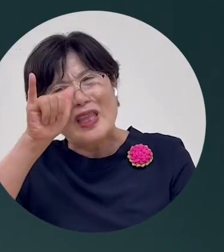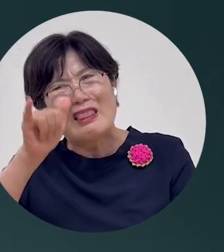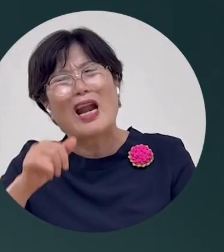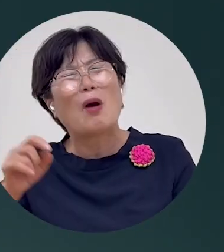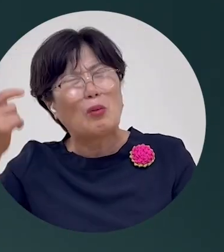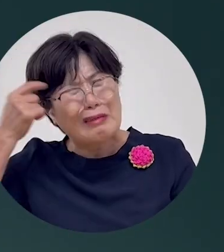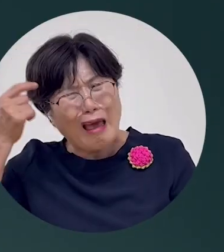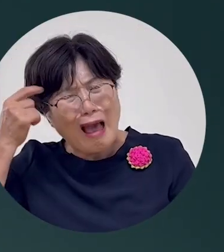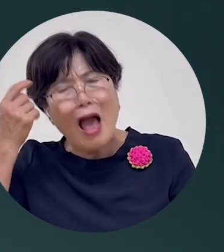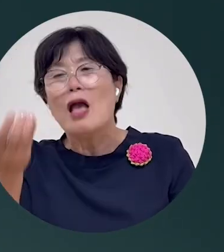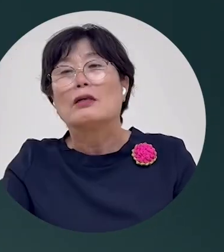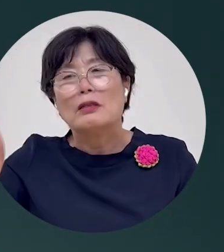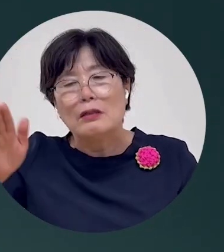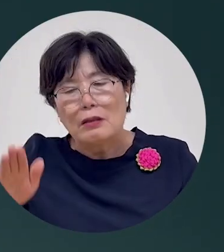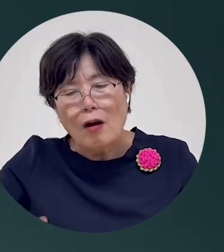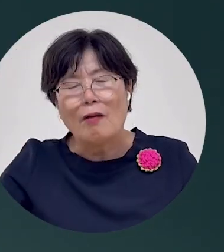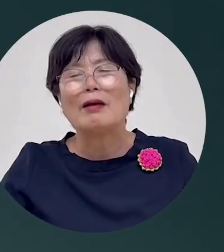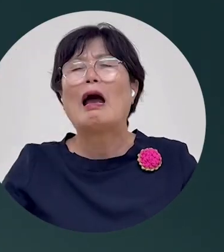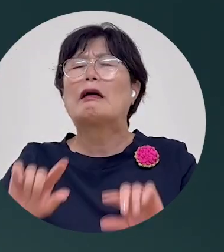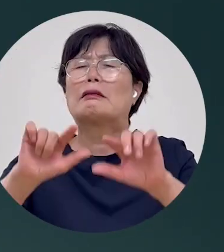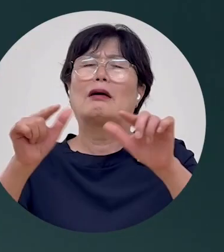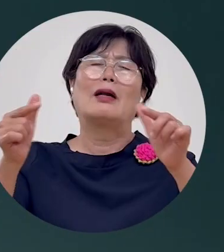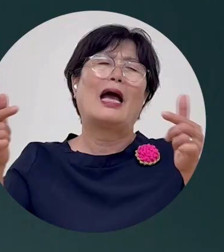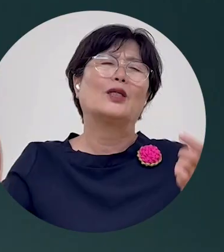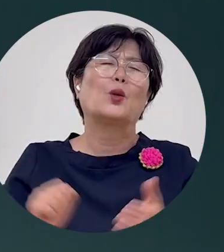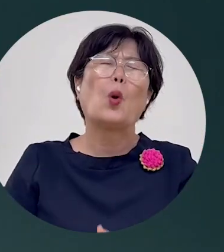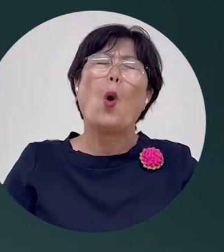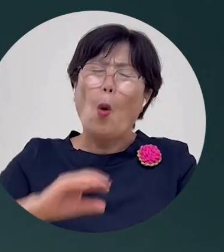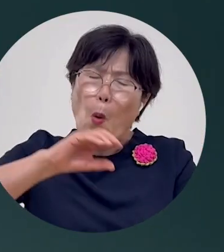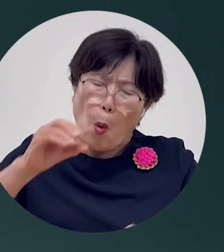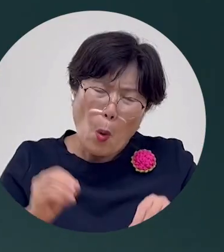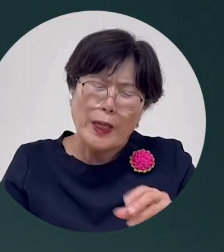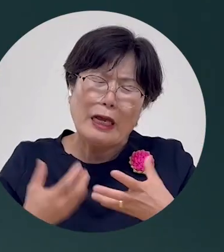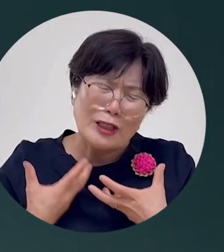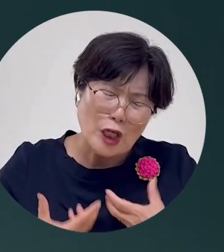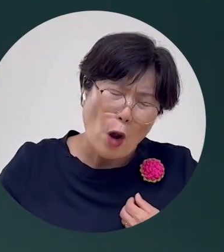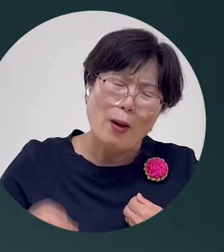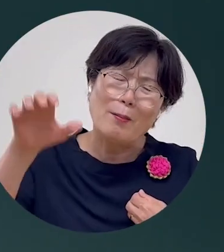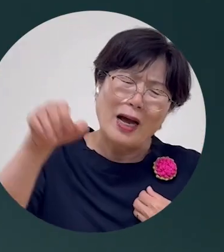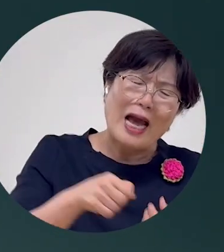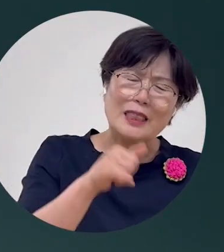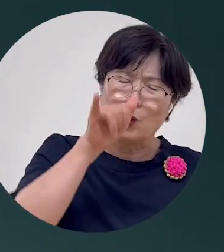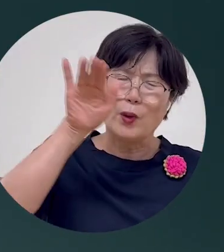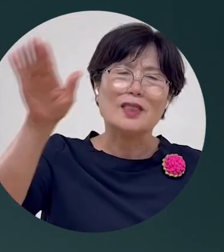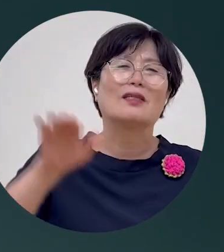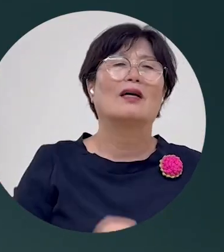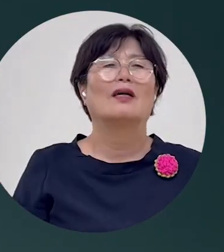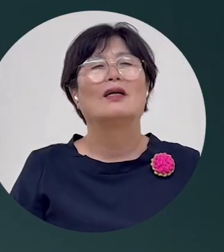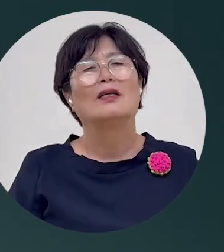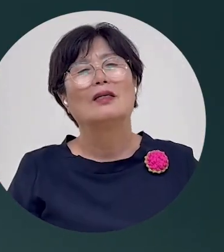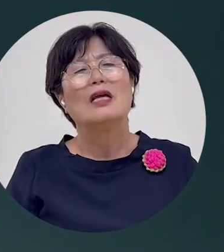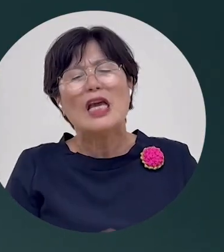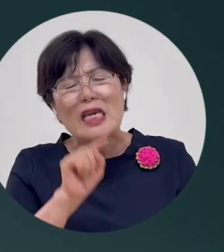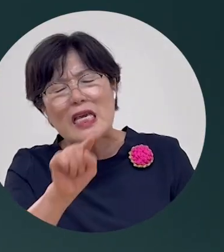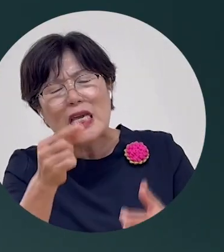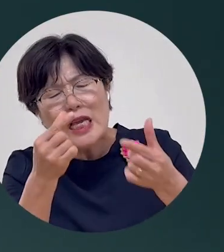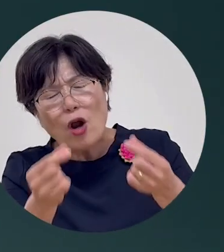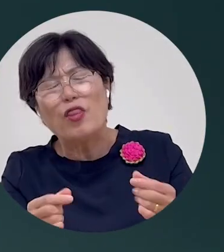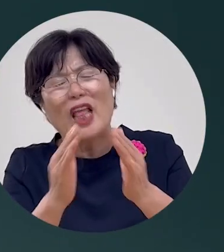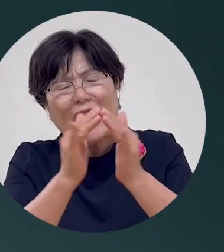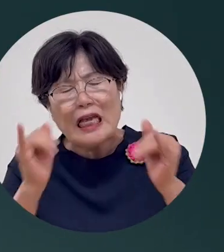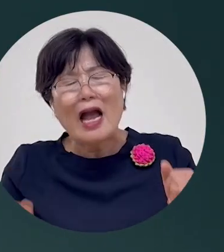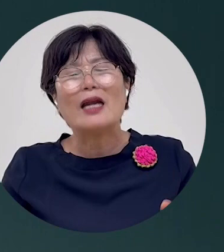실제로는 소망처럼 포장된 절망만 움켜쥐고 있습니다. 자, 이런 인간을